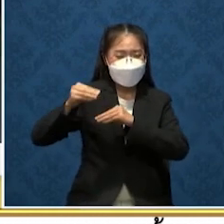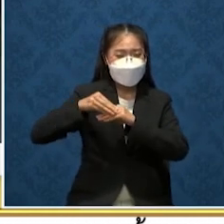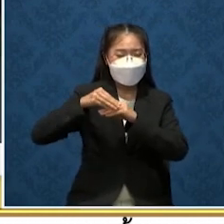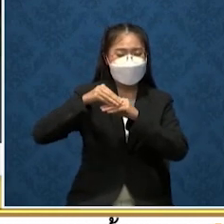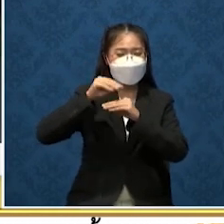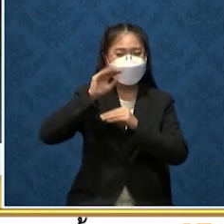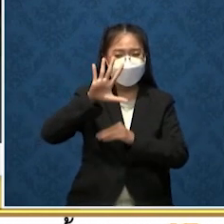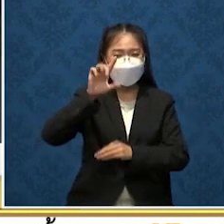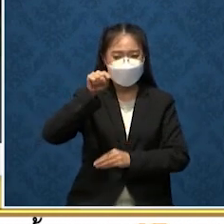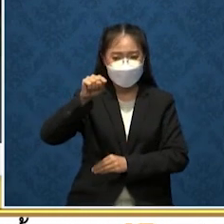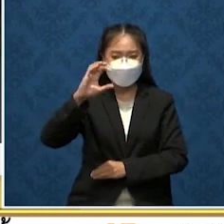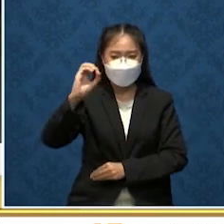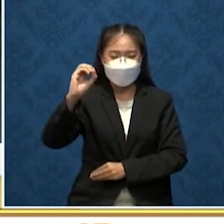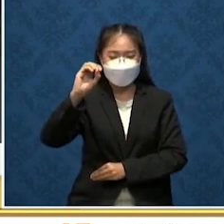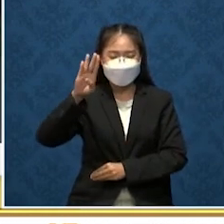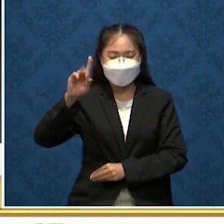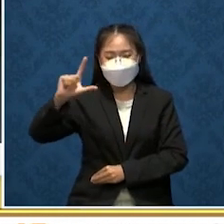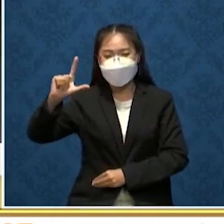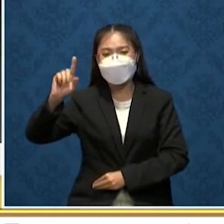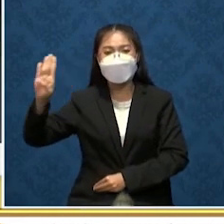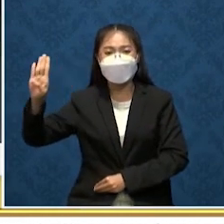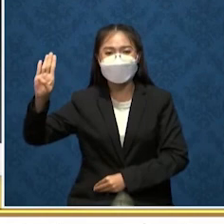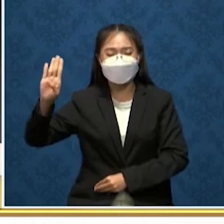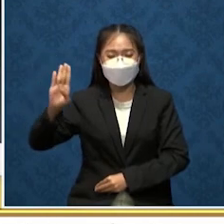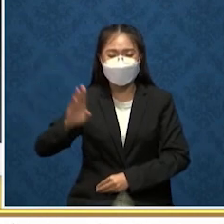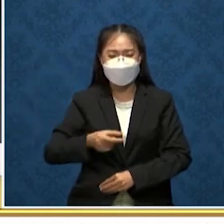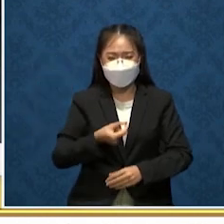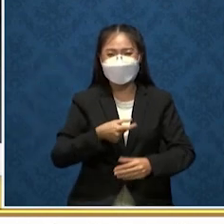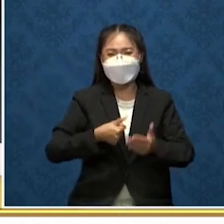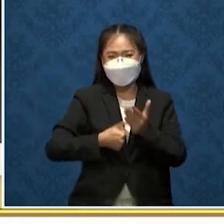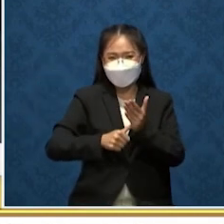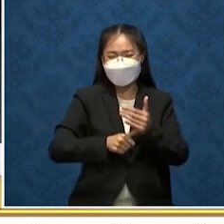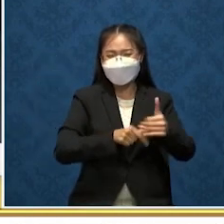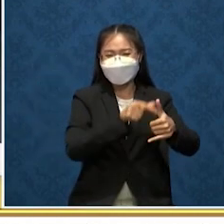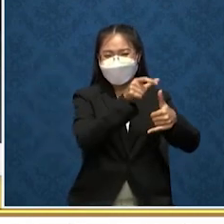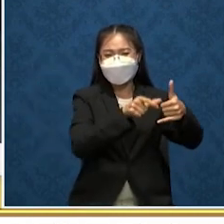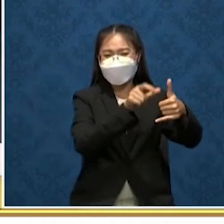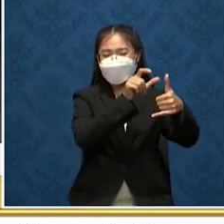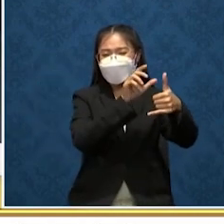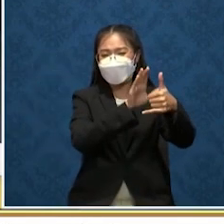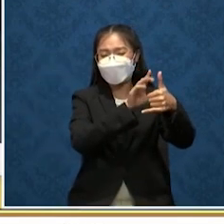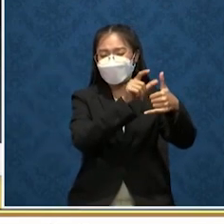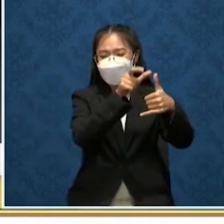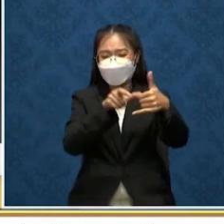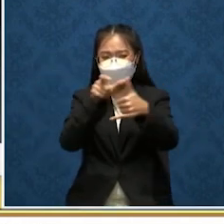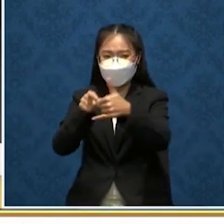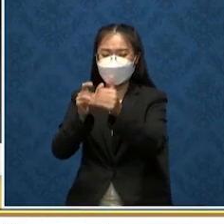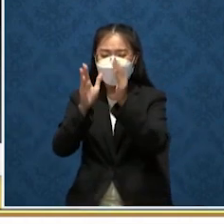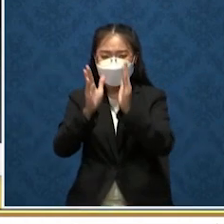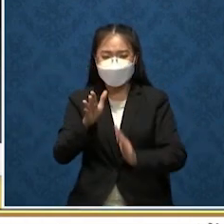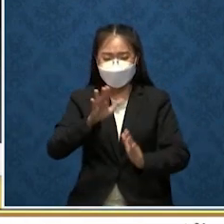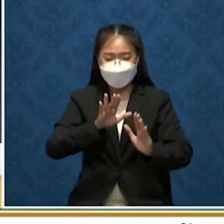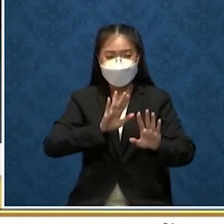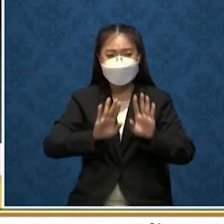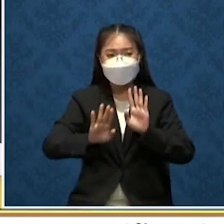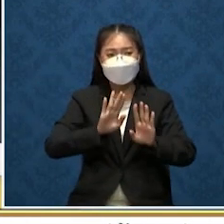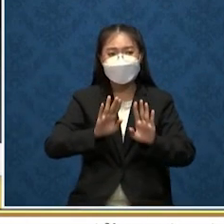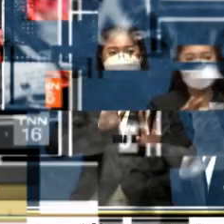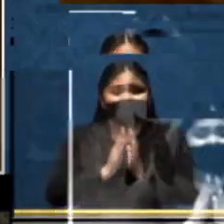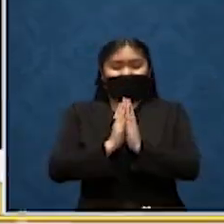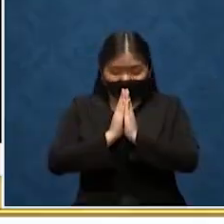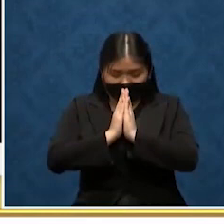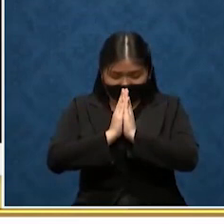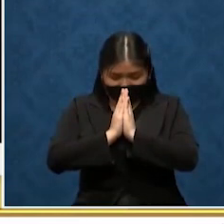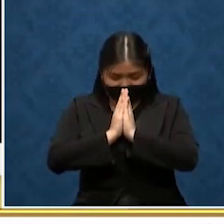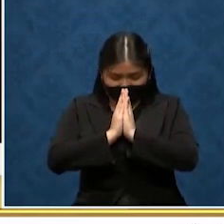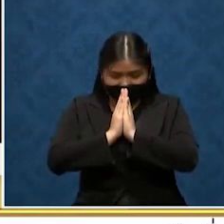ซึ่งกลายเป็นหนี้ประชาชนเฉลี่ยต่อหัวแล้ว76,383.5บาทต่อหัว